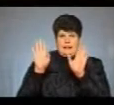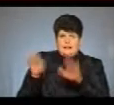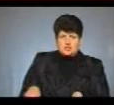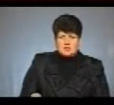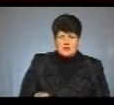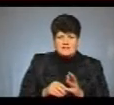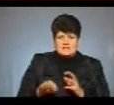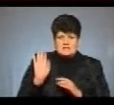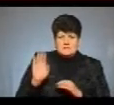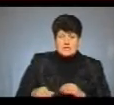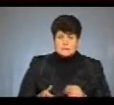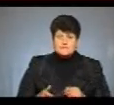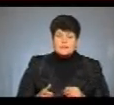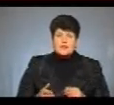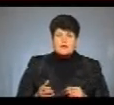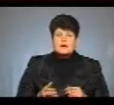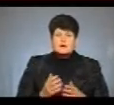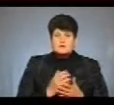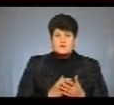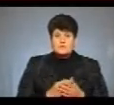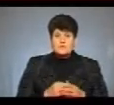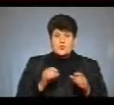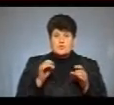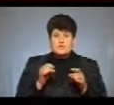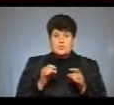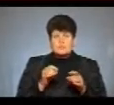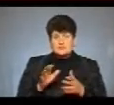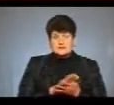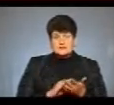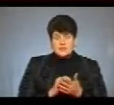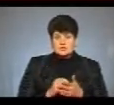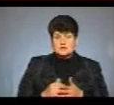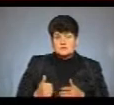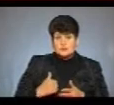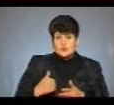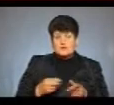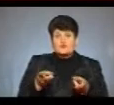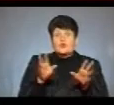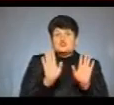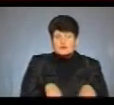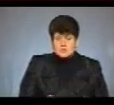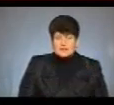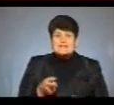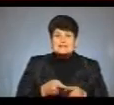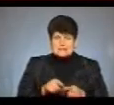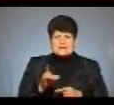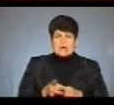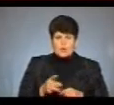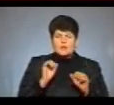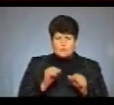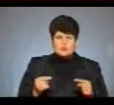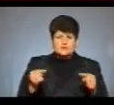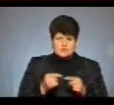просто в землі. Боєприпас розбомбили батарею і, відповідно, всі боєприпаси лишились. Тобто оці райони, можна визначити райони, які